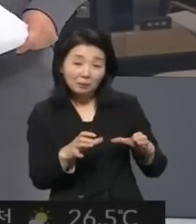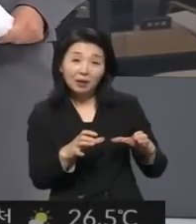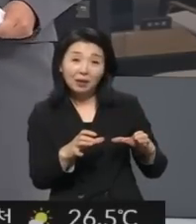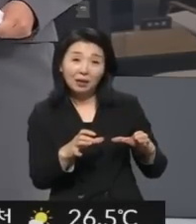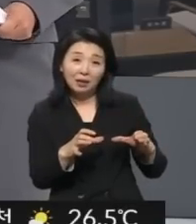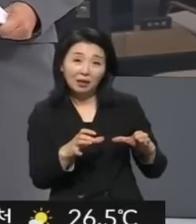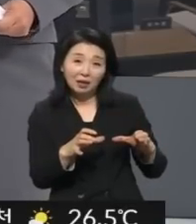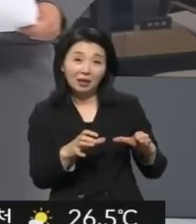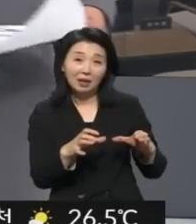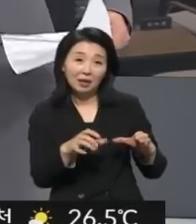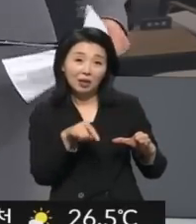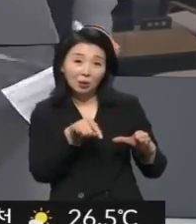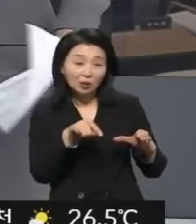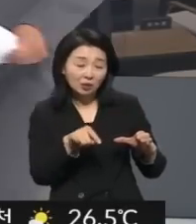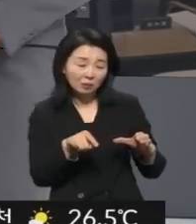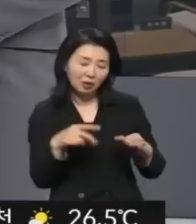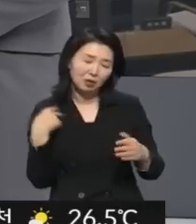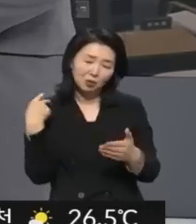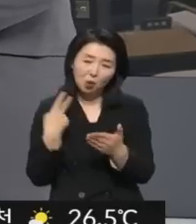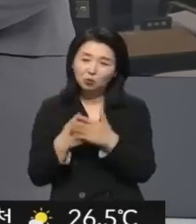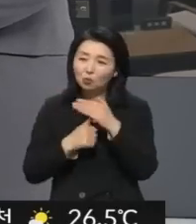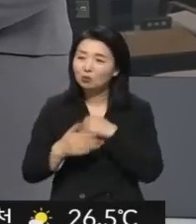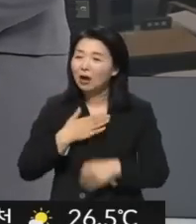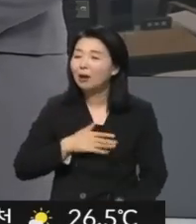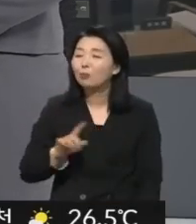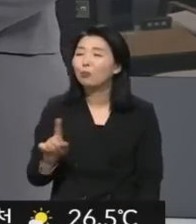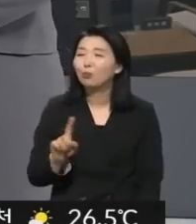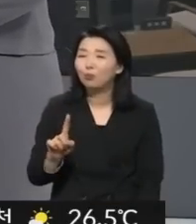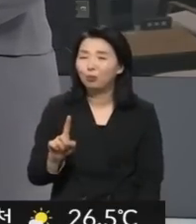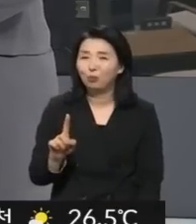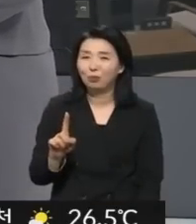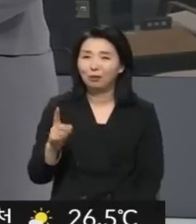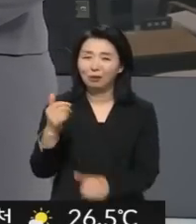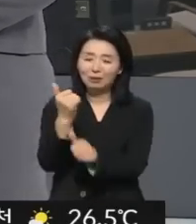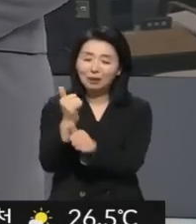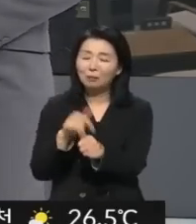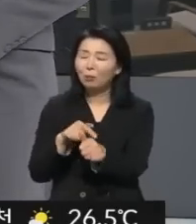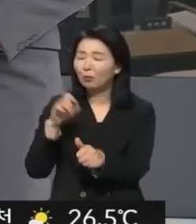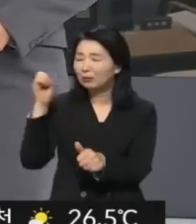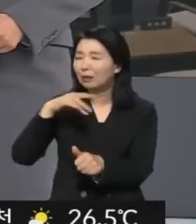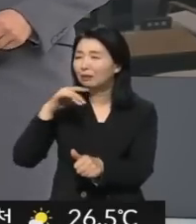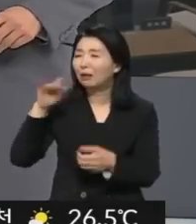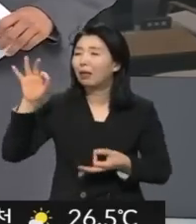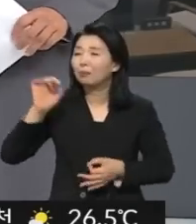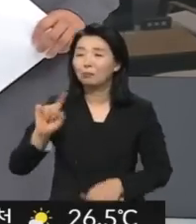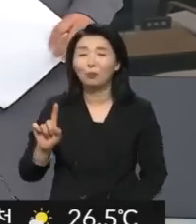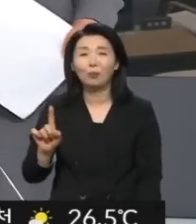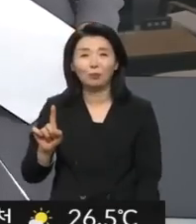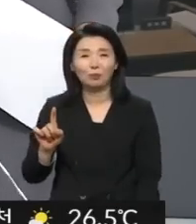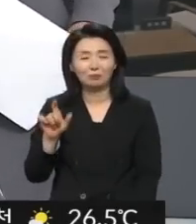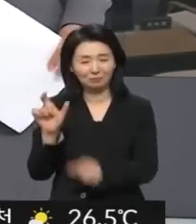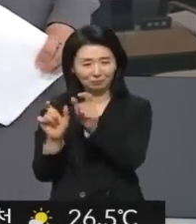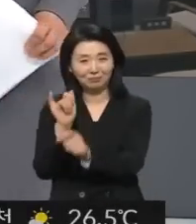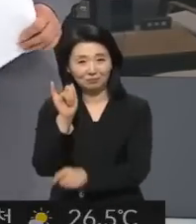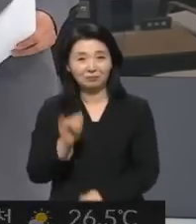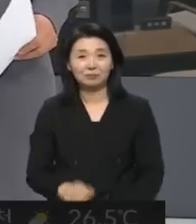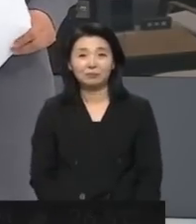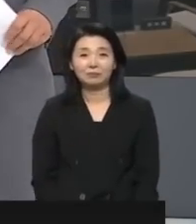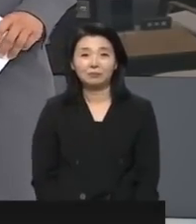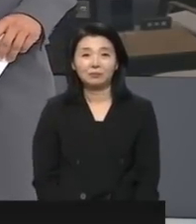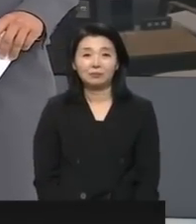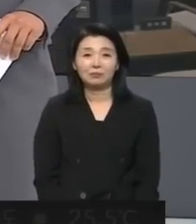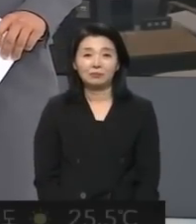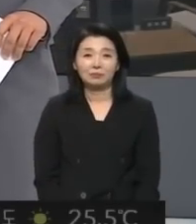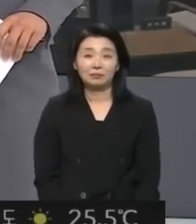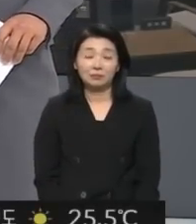마을에서는 이 역도 선수가 뭘 안다고 차관을 바디 차관인가 이런 댓글들이 지금 달리고 있다고 하는데요. 그런데